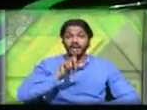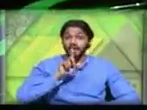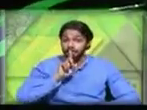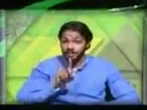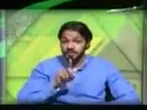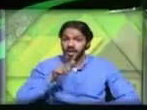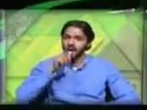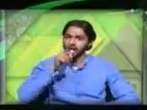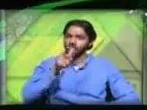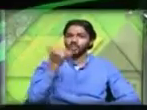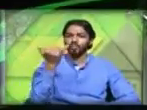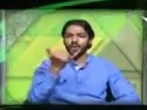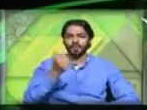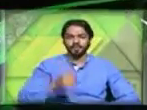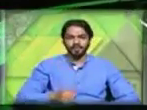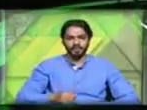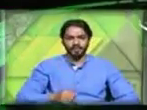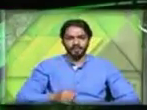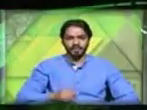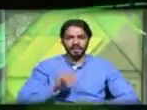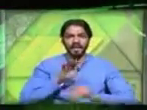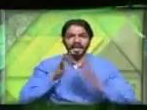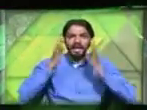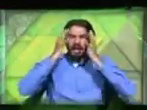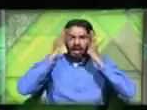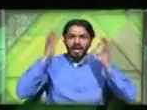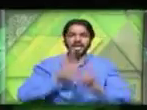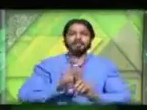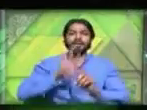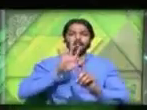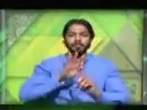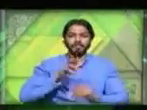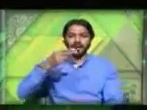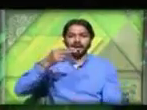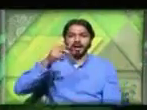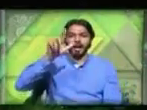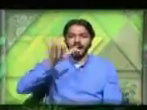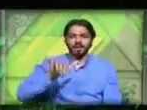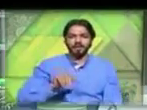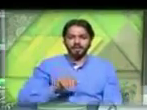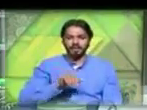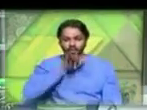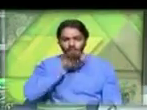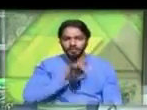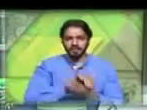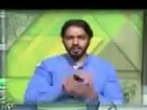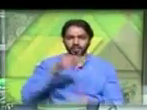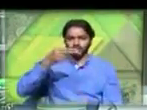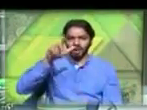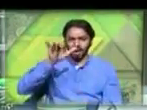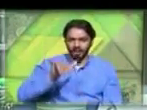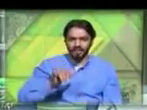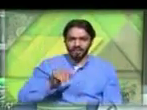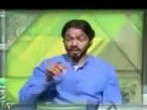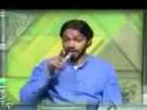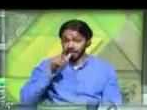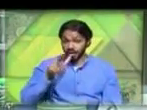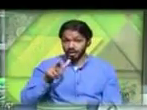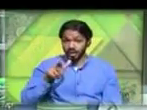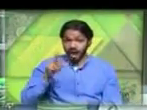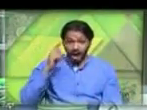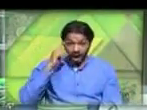ذلك نقول قولة علي رضي الله عنه عليه رضوان الله: اعرف الحق تعرف أهله. يعرف الرجال